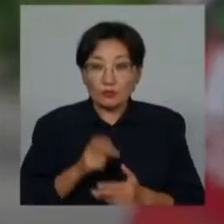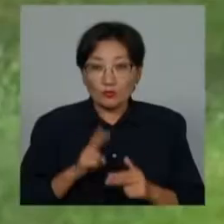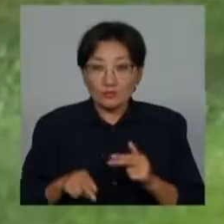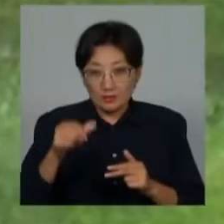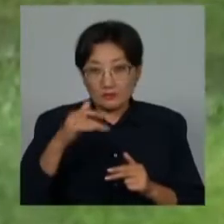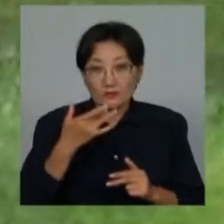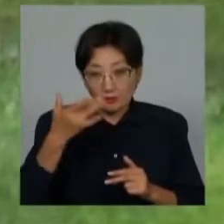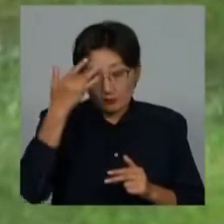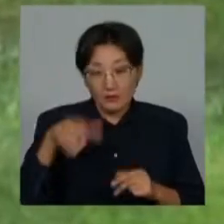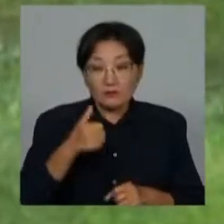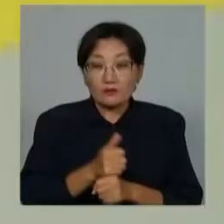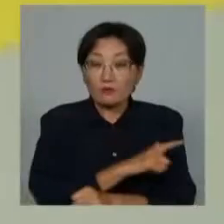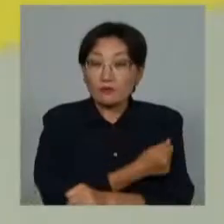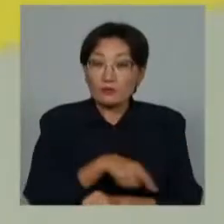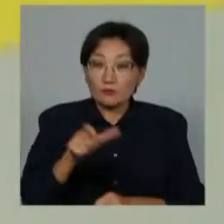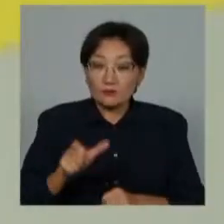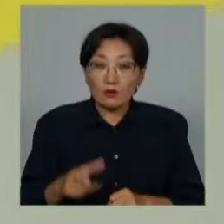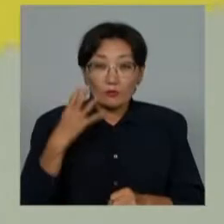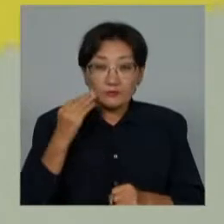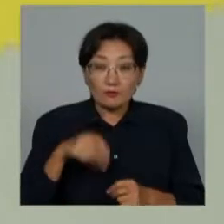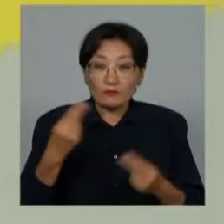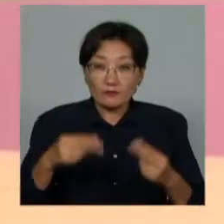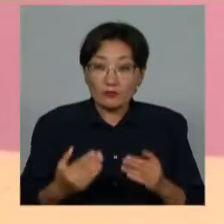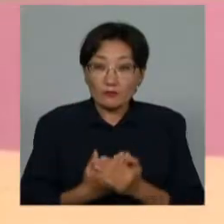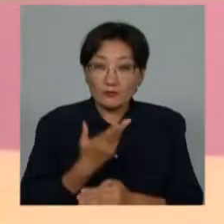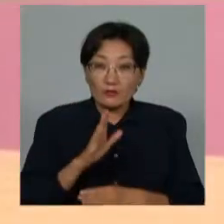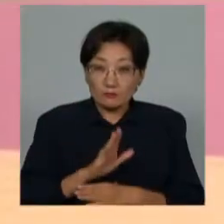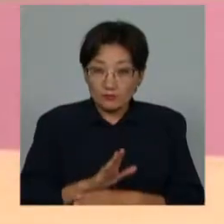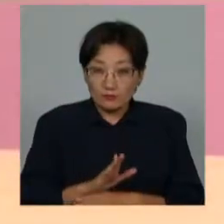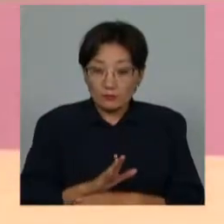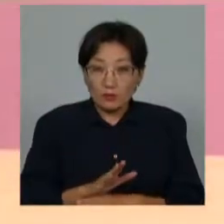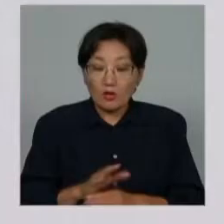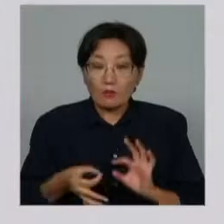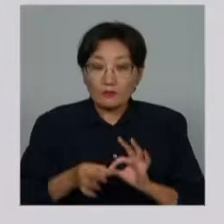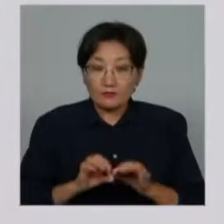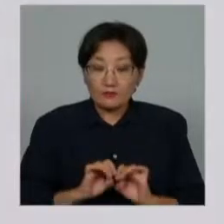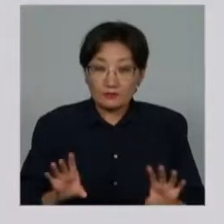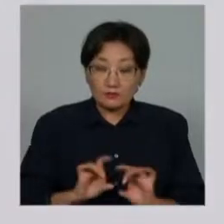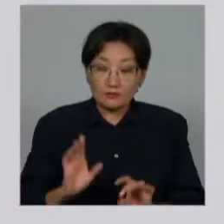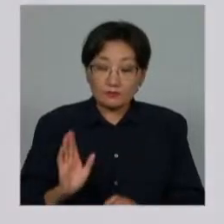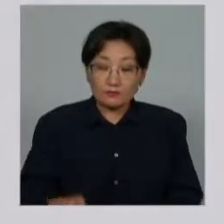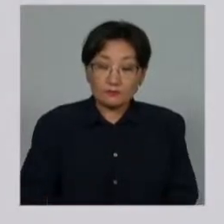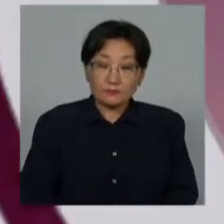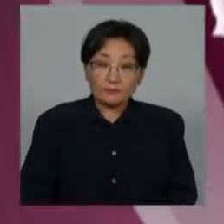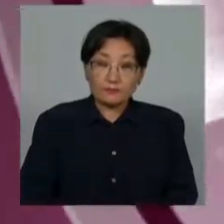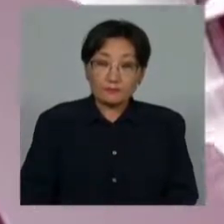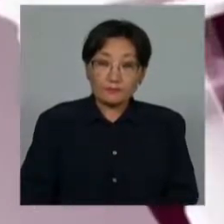лета. Главный государственный санитарный врач Алматы подписал новое постановление. Подробности через несколько минут.